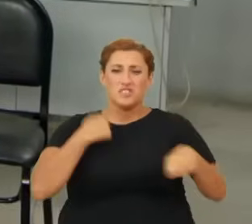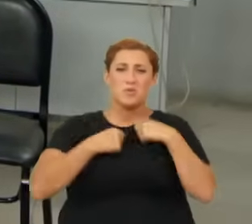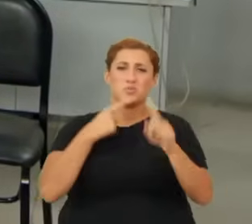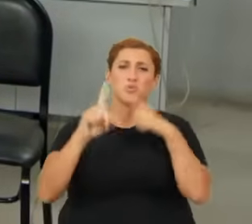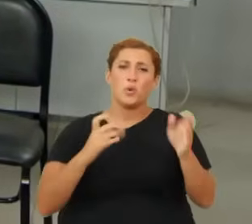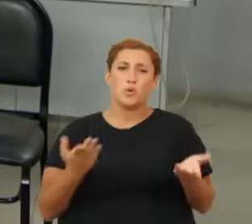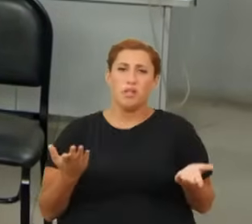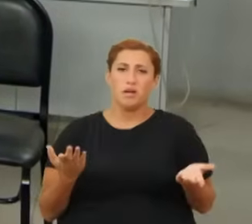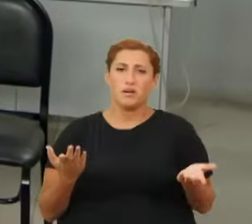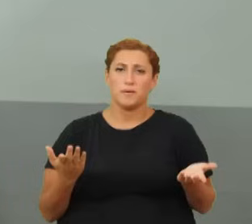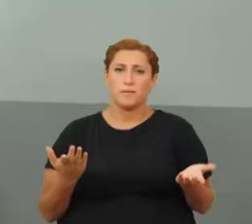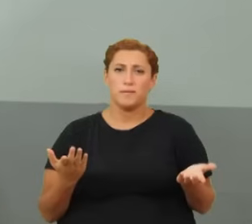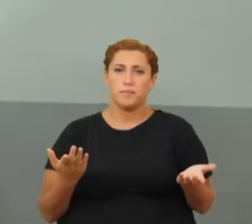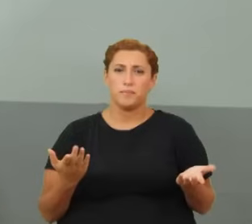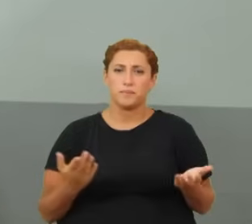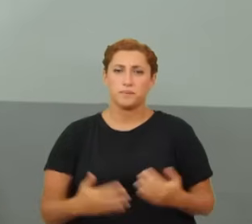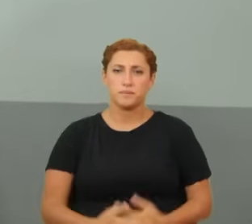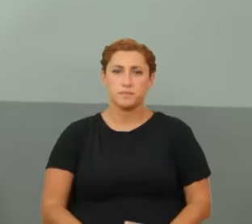sapan sorular.